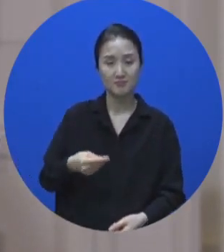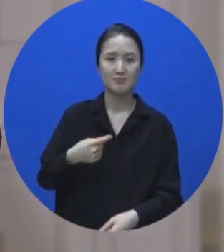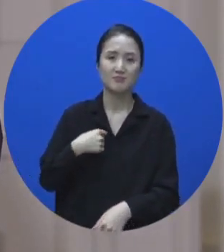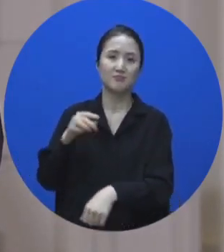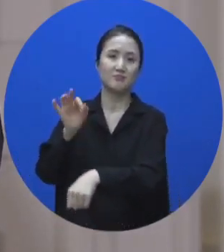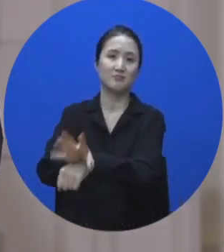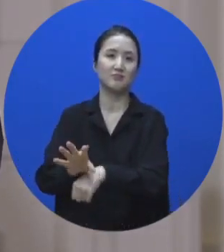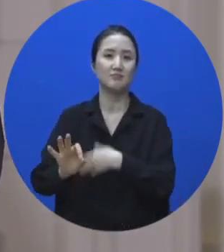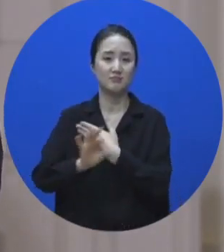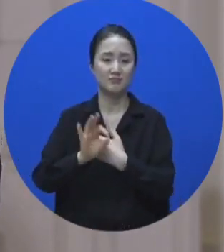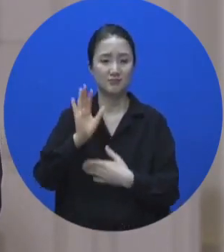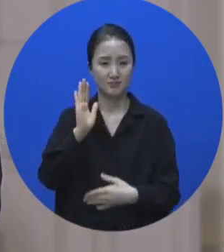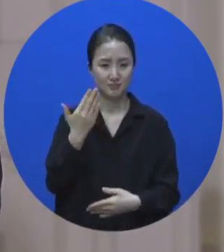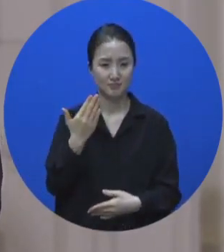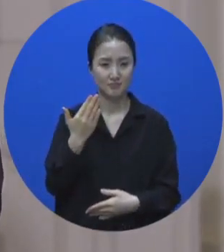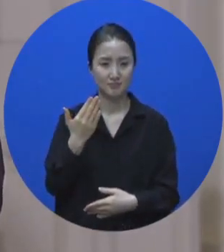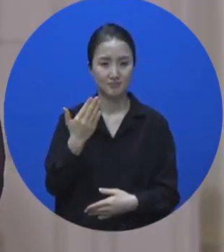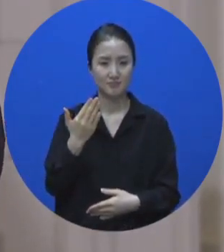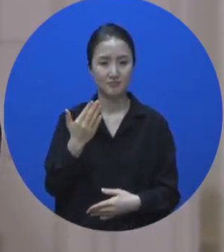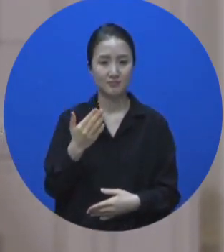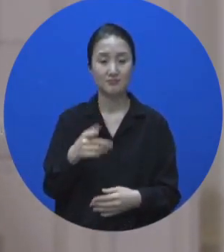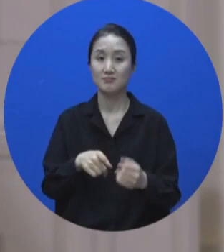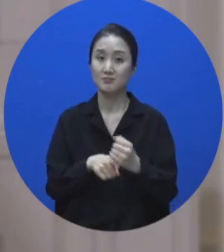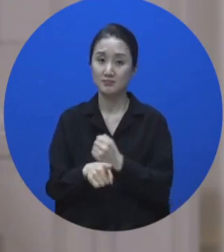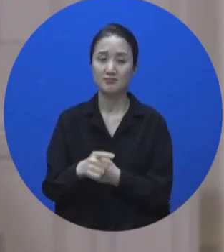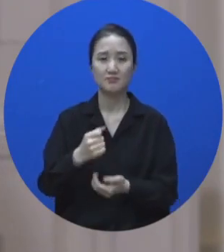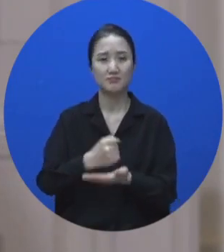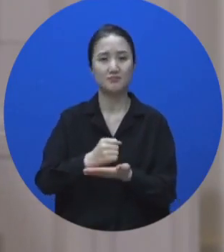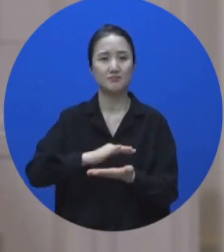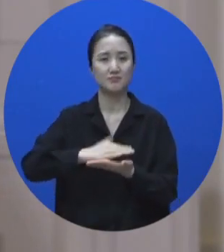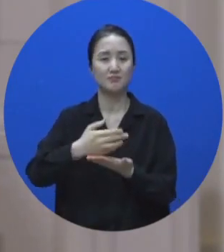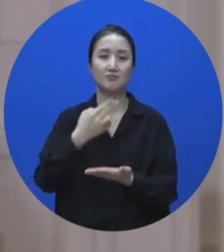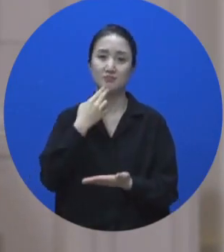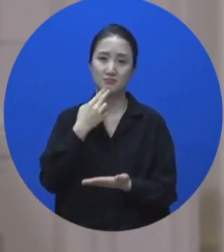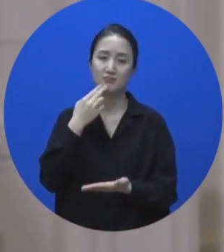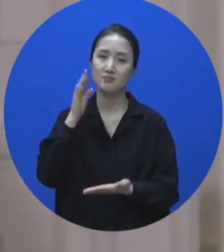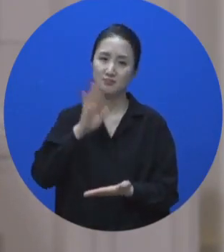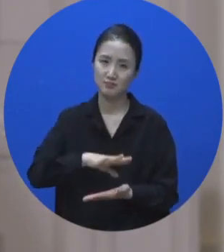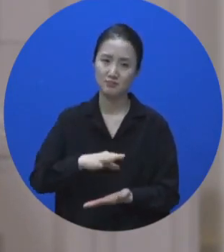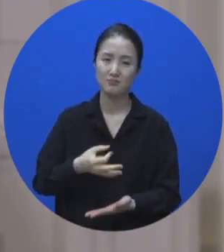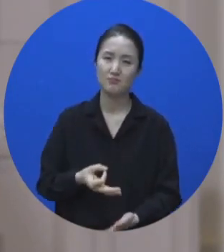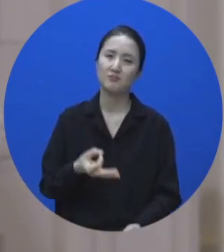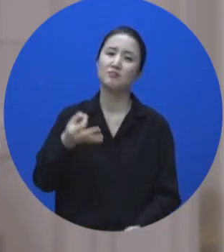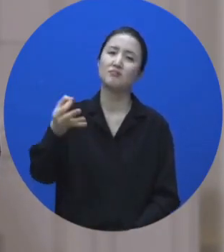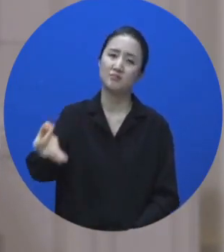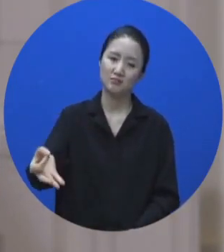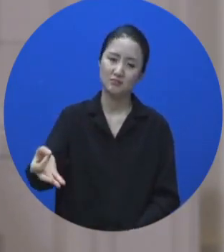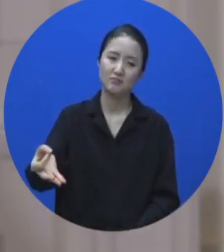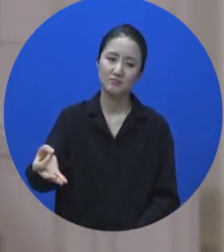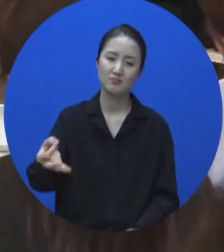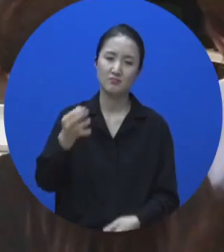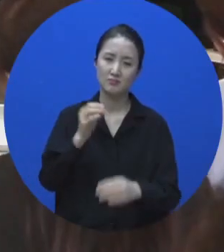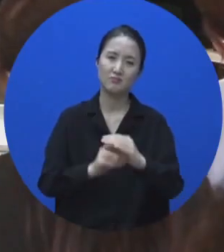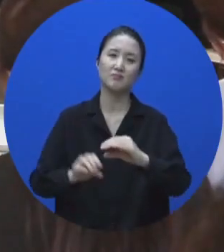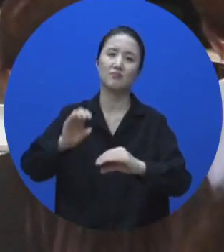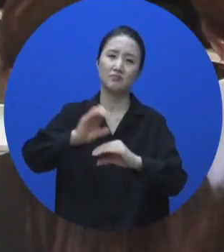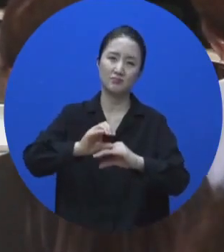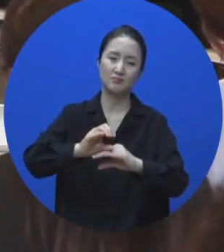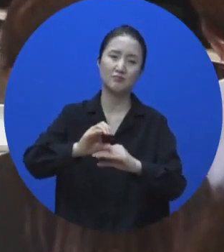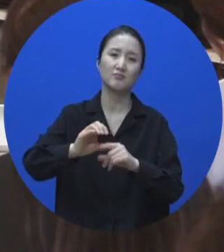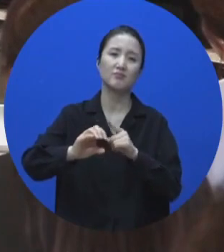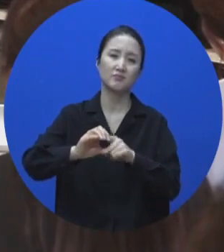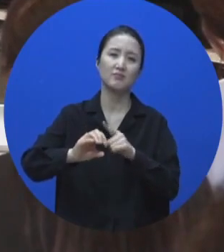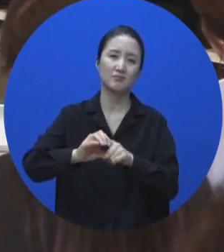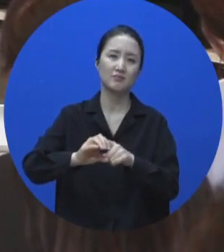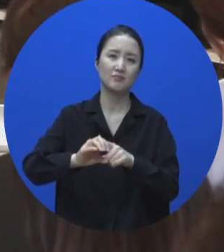있죠 그러면 그걸 사면 되는 거예요 그러면 청약통장 없이도 취득이 가능하죠 그런데 약간의 돈을